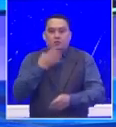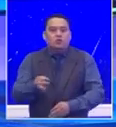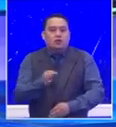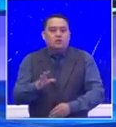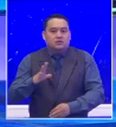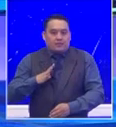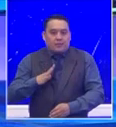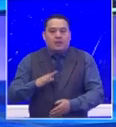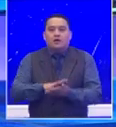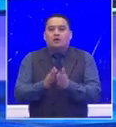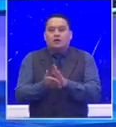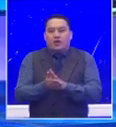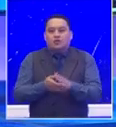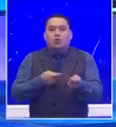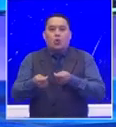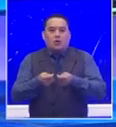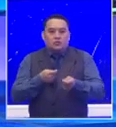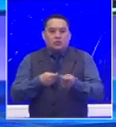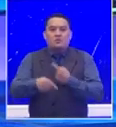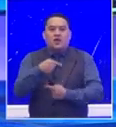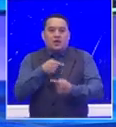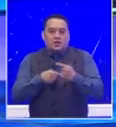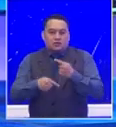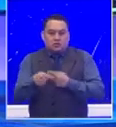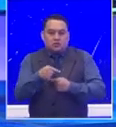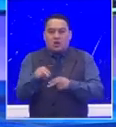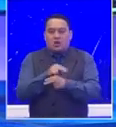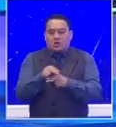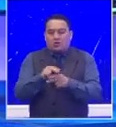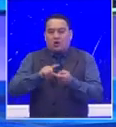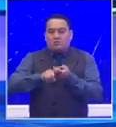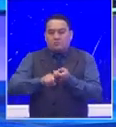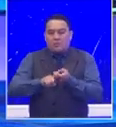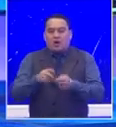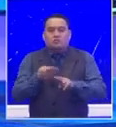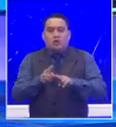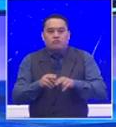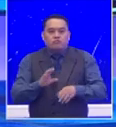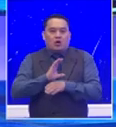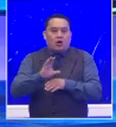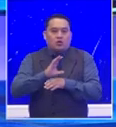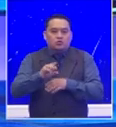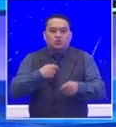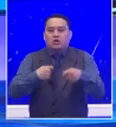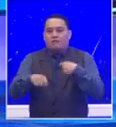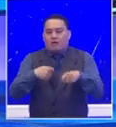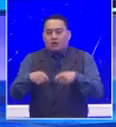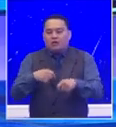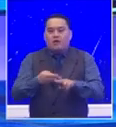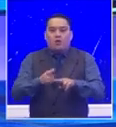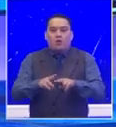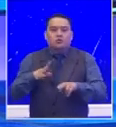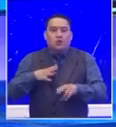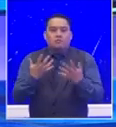Алматинской области. Власти договариваются с представителями бизнес-структур. Налажены бесперебойные поставки от товаропроизводителей. Какие